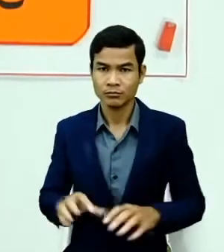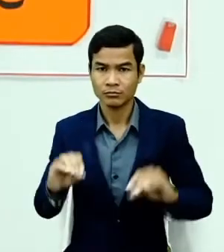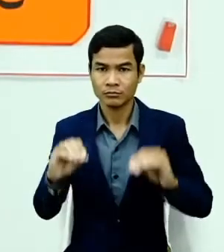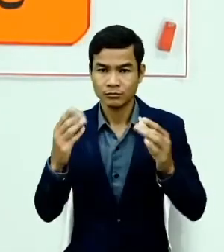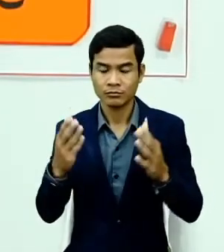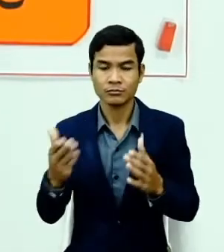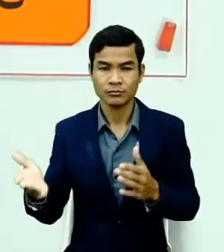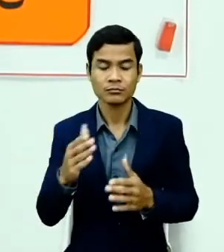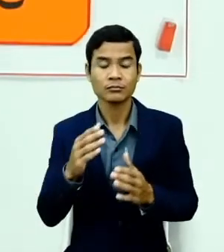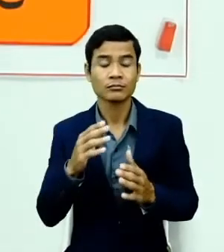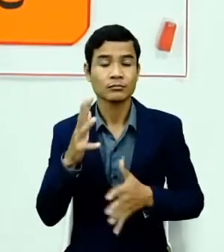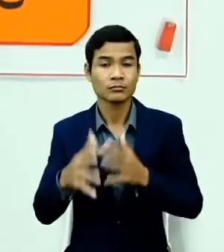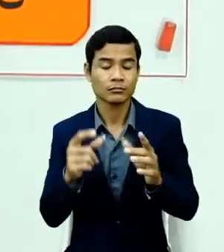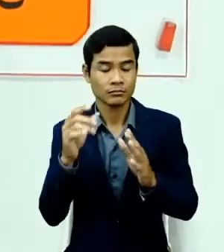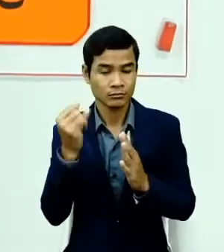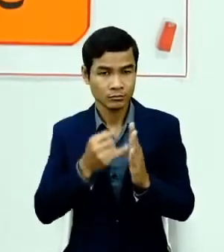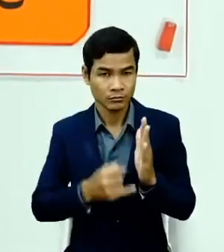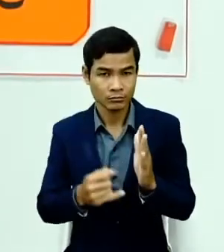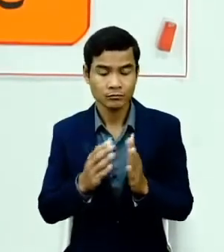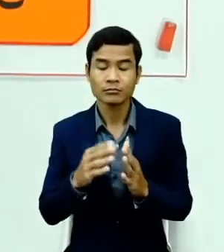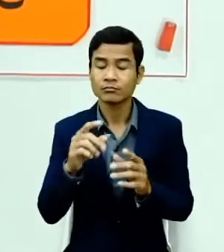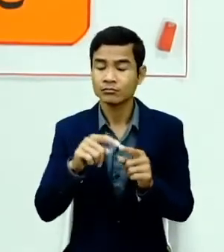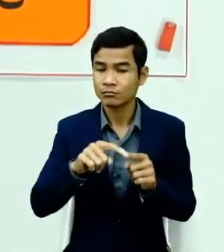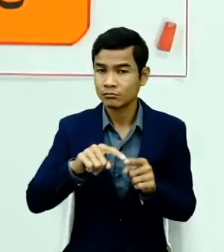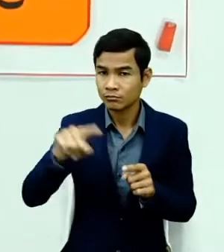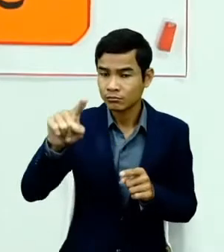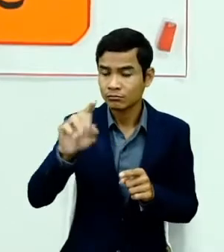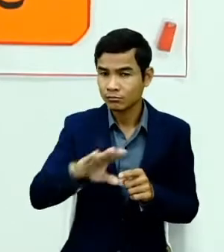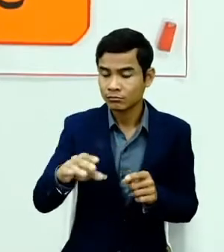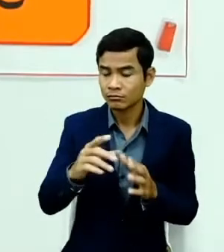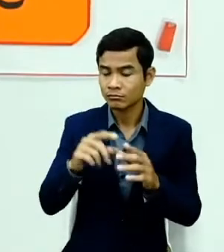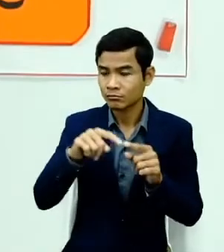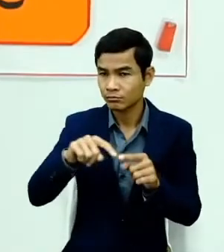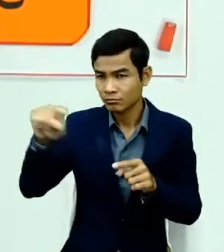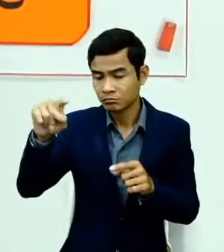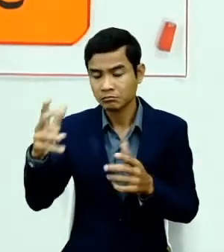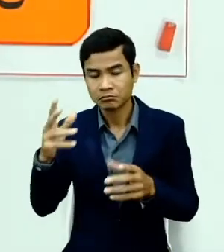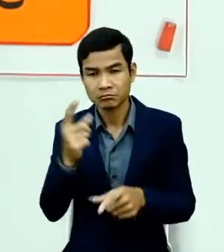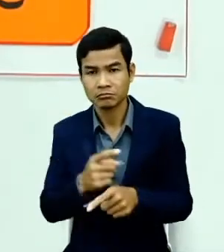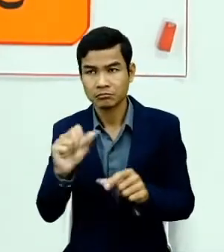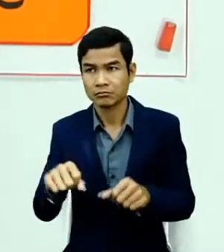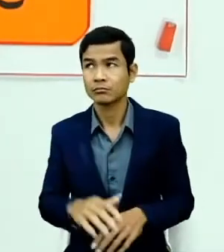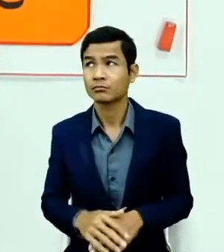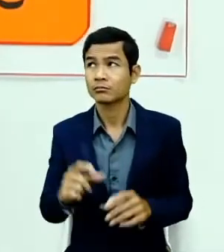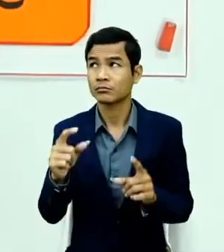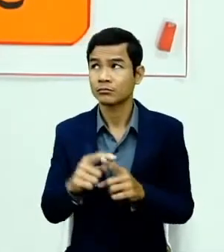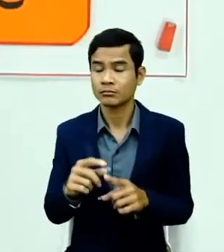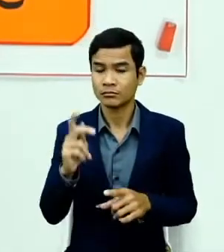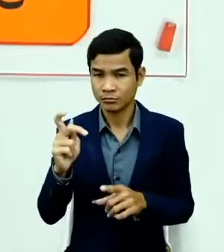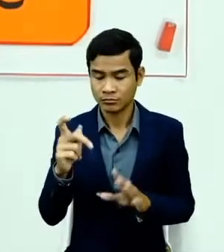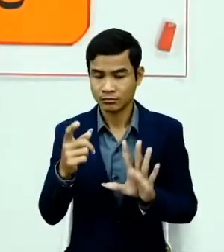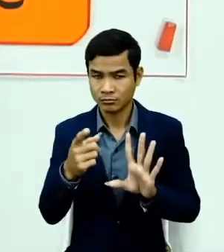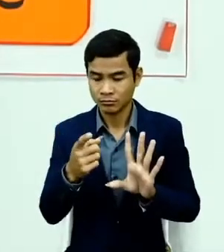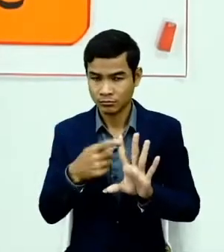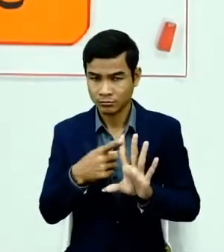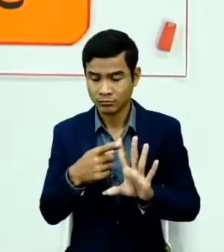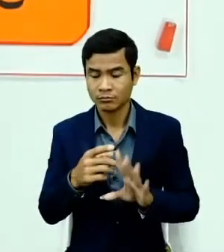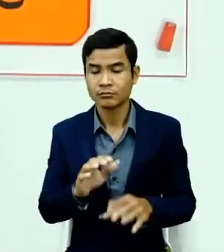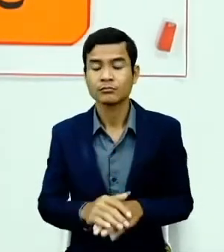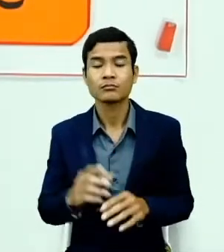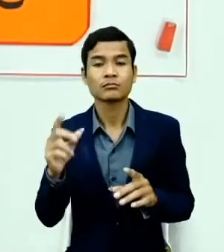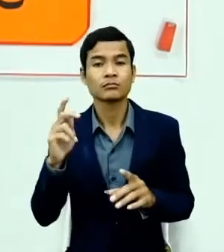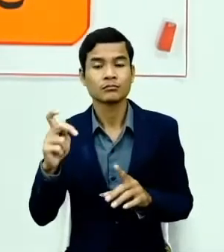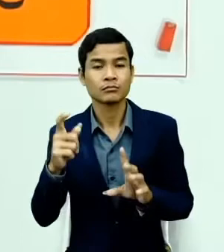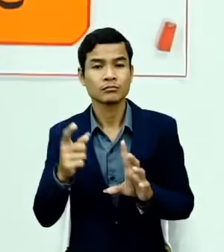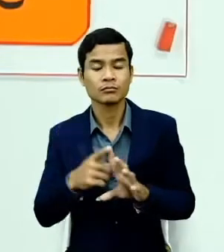ការគូសរបស់កូននេះត្រឹមត្រូវដែរឬទេចាអញ្ចឹងពាក្យទី2នេះគឺយើងអានថាគីចាគីគឺ